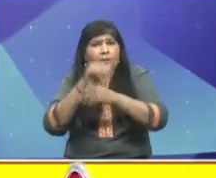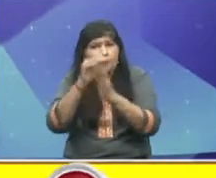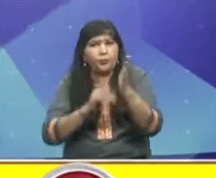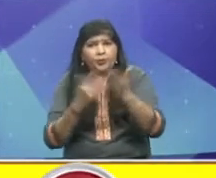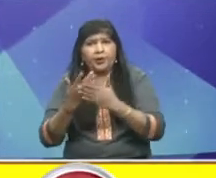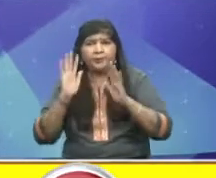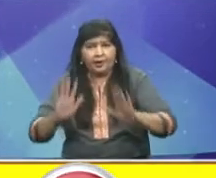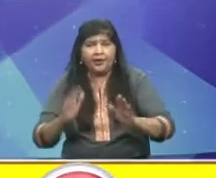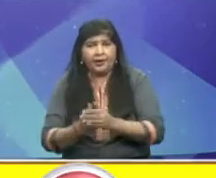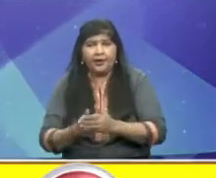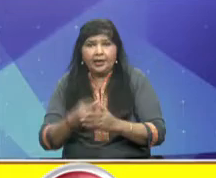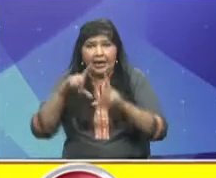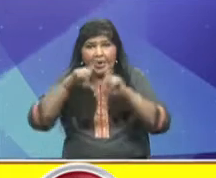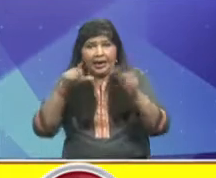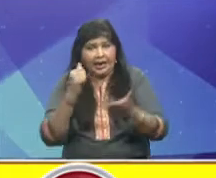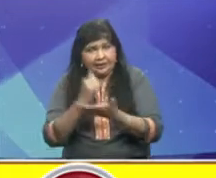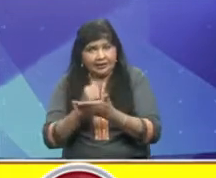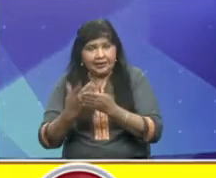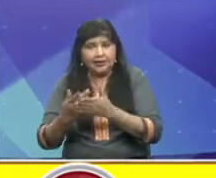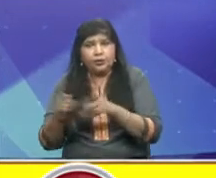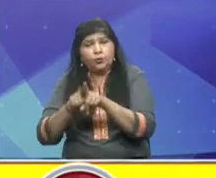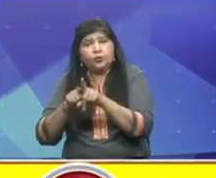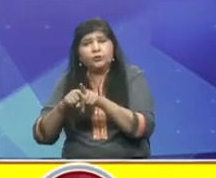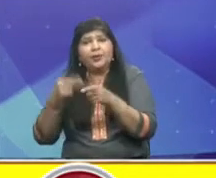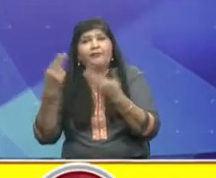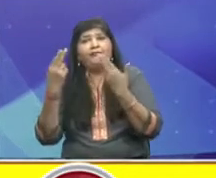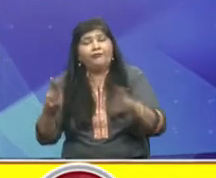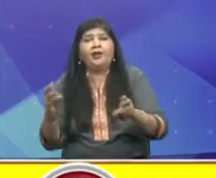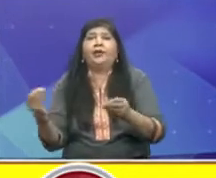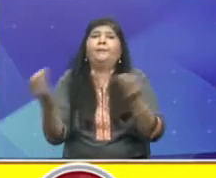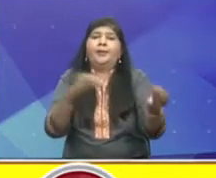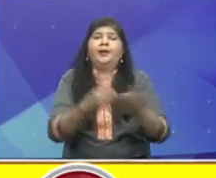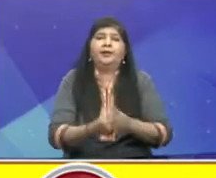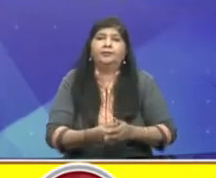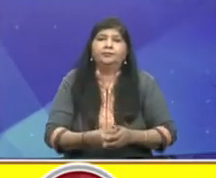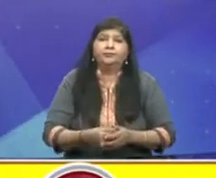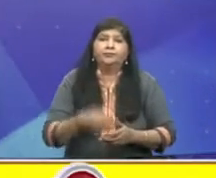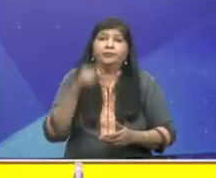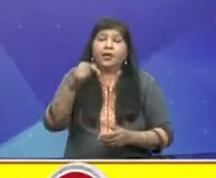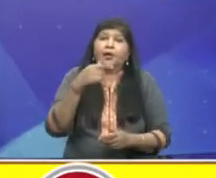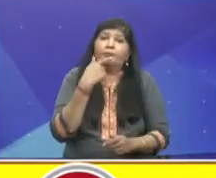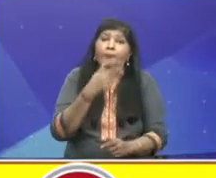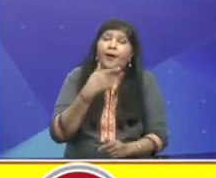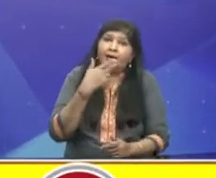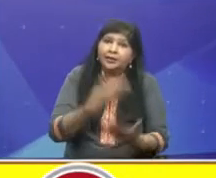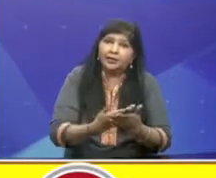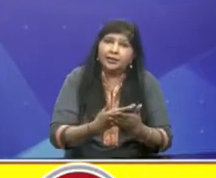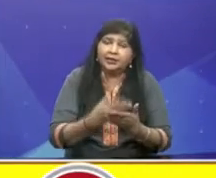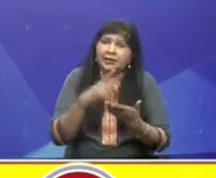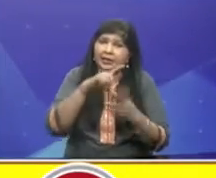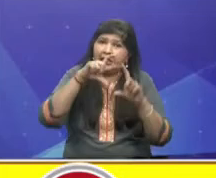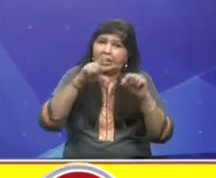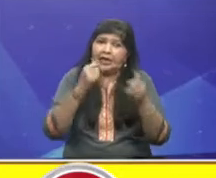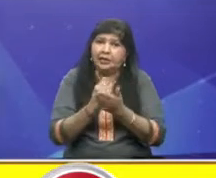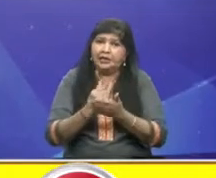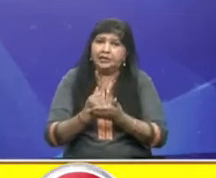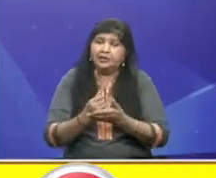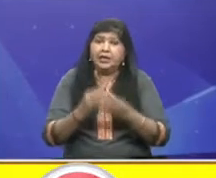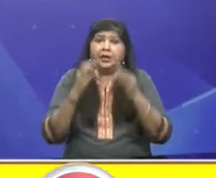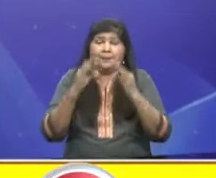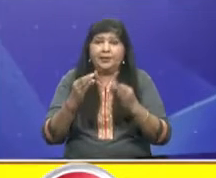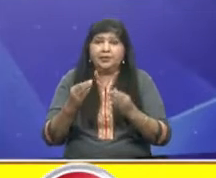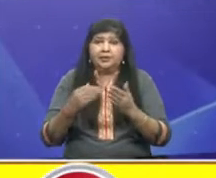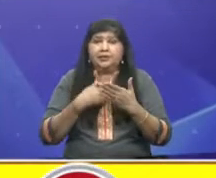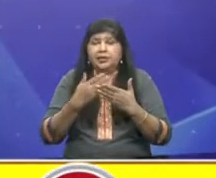सर है हमारे पास है, और सारा इलाज उसी कार्ड से हुआ है सर। और जो आपने ये बनाया है कार्ड, ये बहुत ही अच्छी तरीके